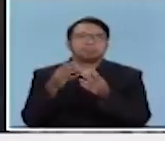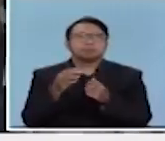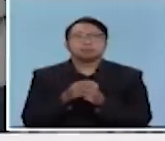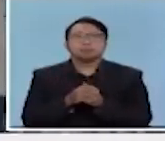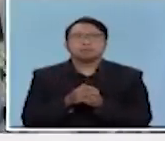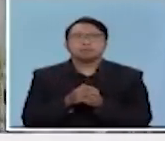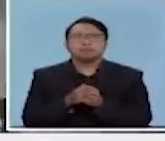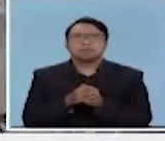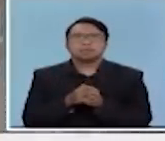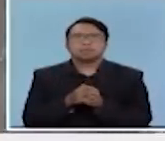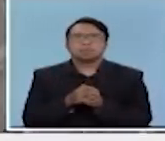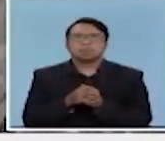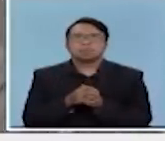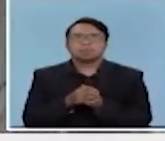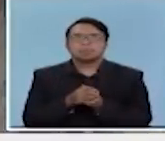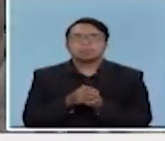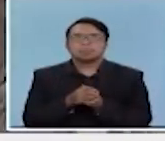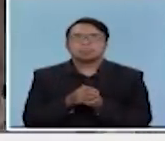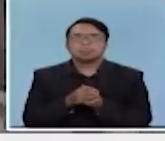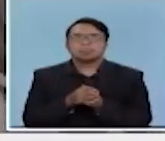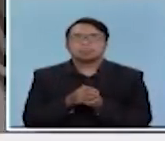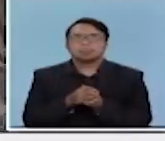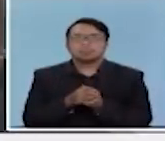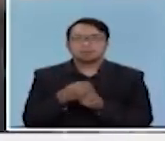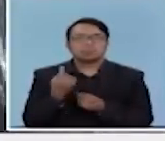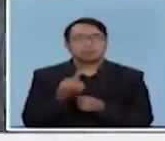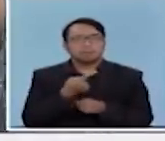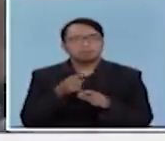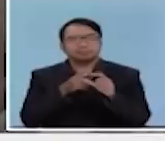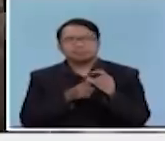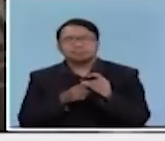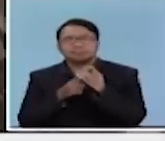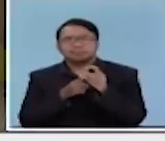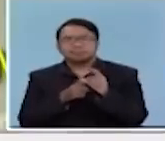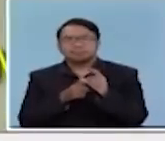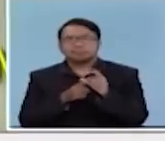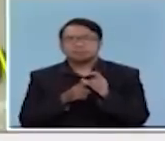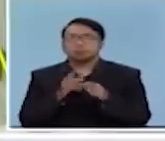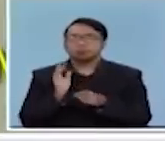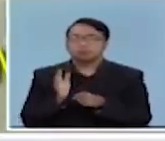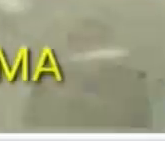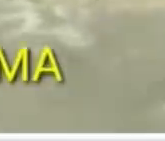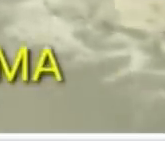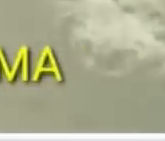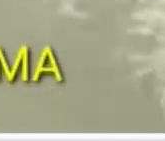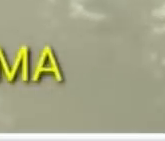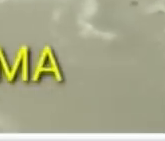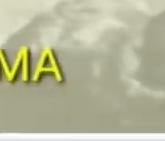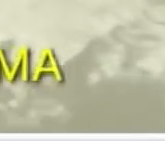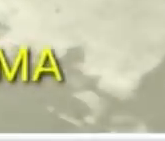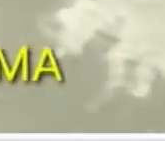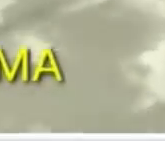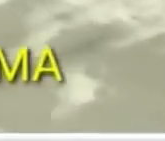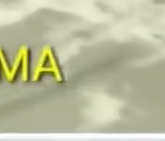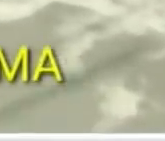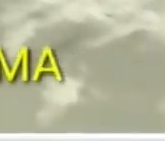pertama, kami sudah lakukan penyidikan. Kemudian dari penyidikan tersebut, kami sudah memperoleh keterangan bahwa dari